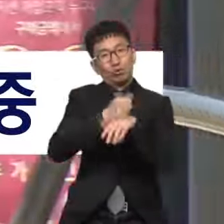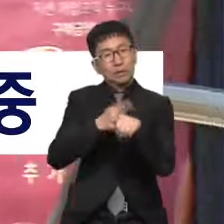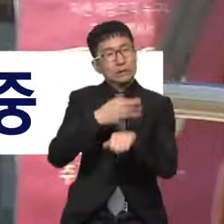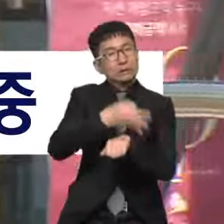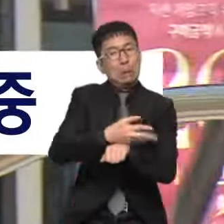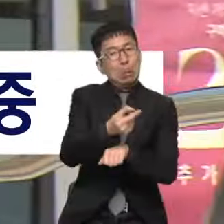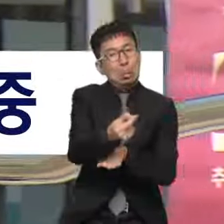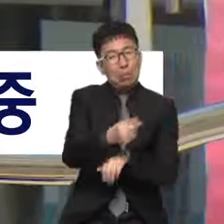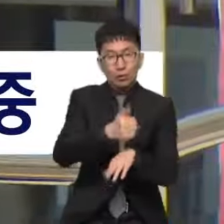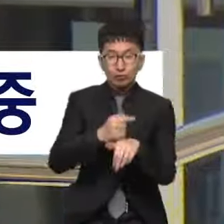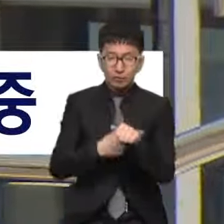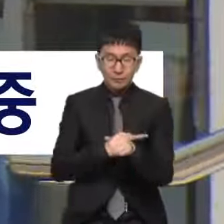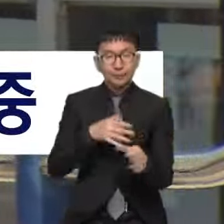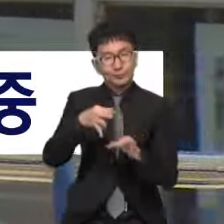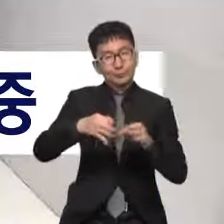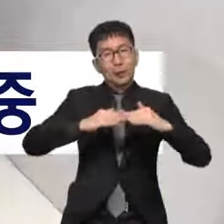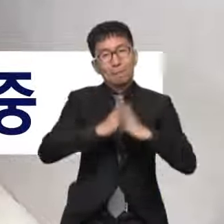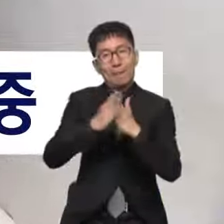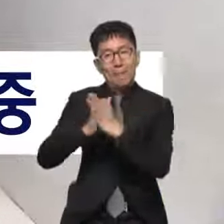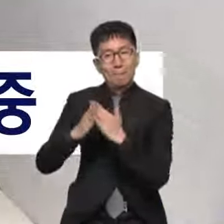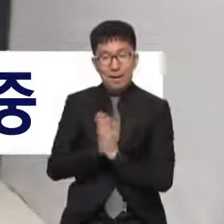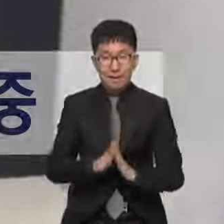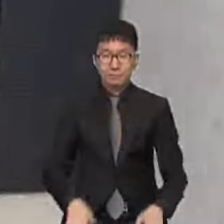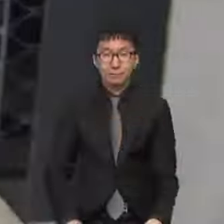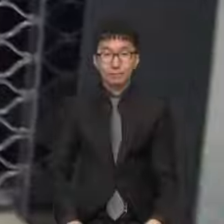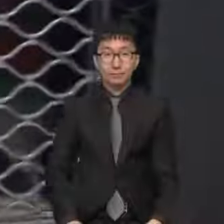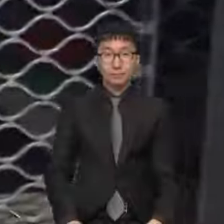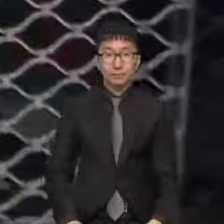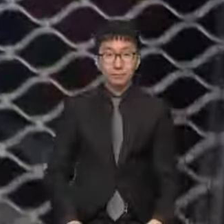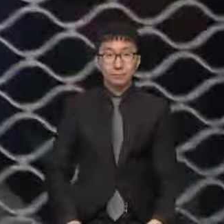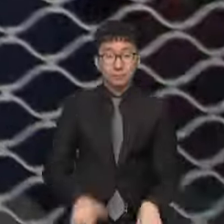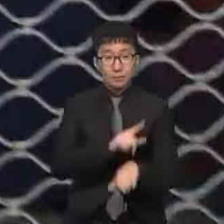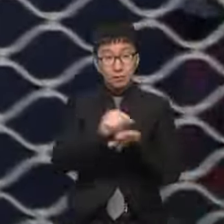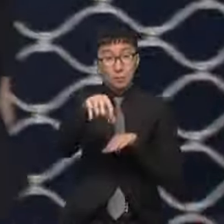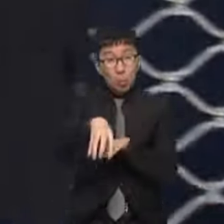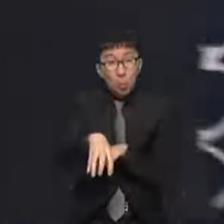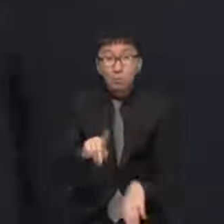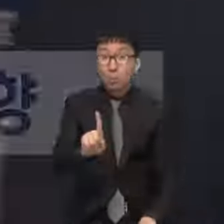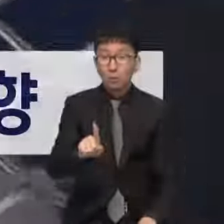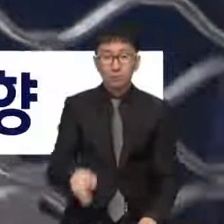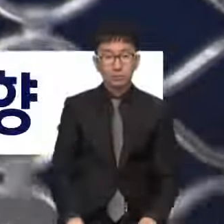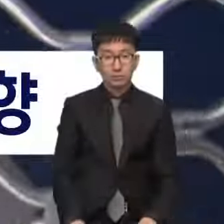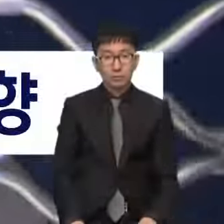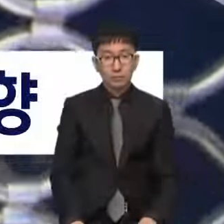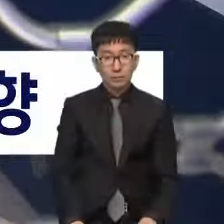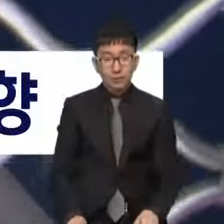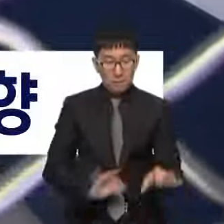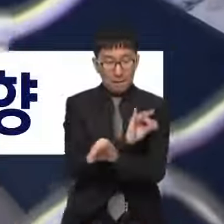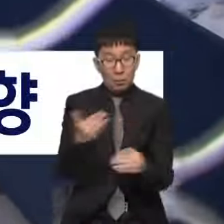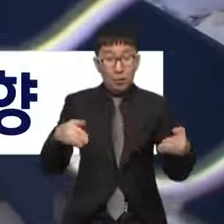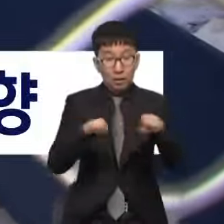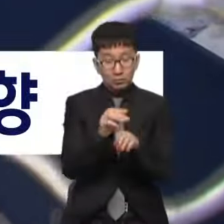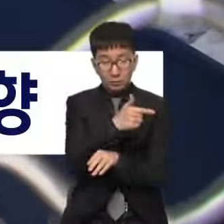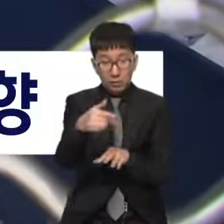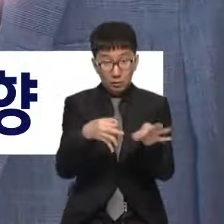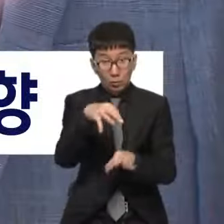특히 폐점 점포가 집중됩니다. 문제는 지방의 경우 대형 유통점을 중심으로 주변 상권이 형성되다